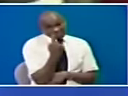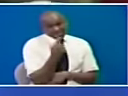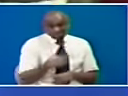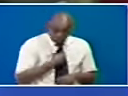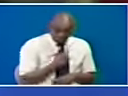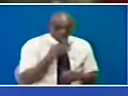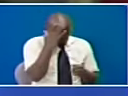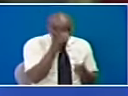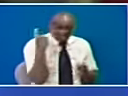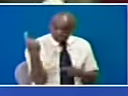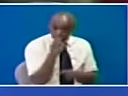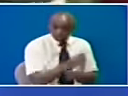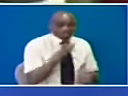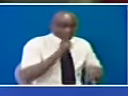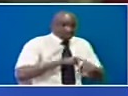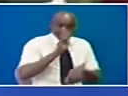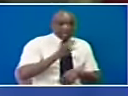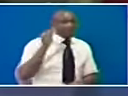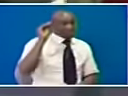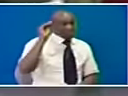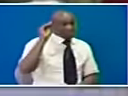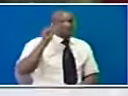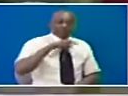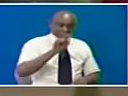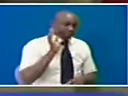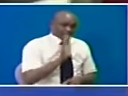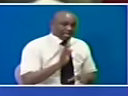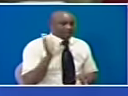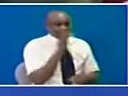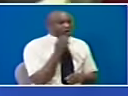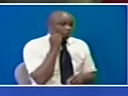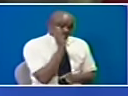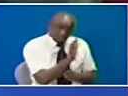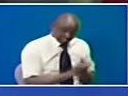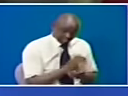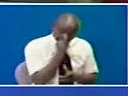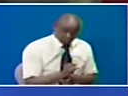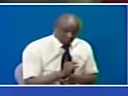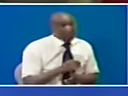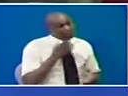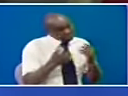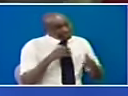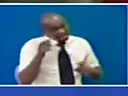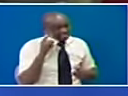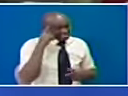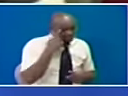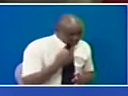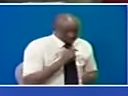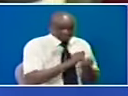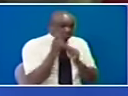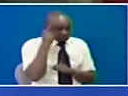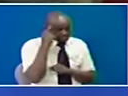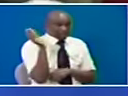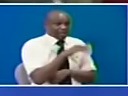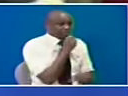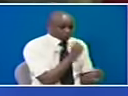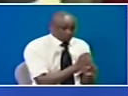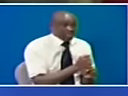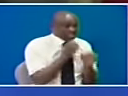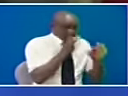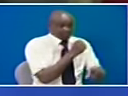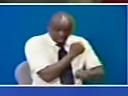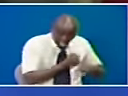kwa sababu kila mtu mwisho wa siku lazima urudi kwako wewe kibinafsi. Kwa hivyo kuna wale ambao wataangalia waone warudi kufanya kazi, na kama